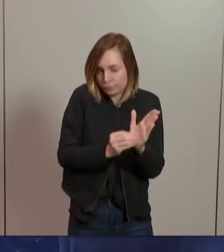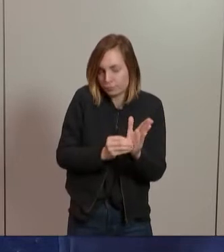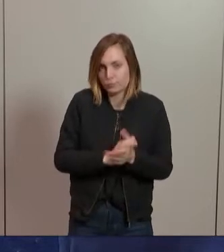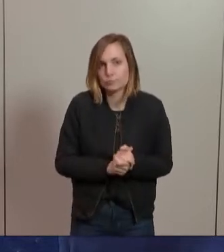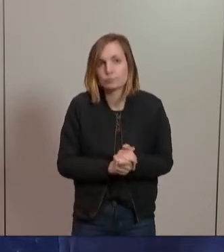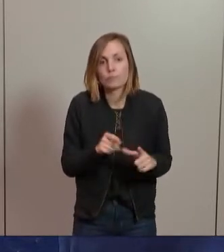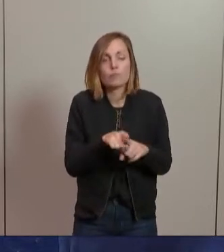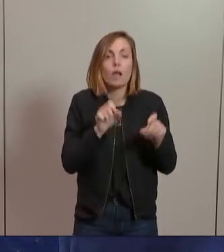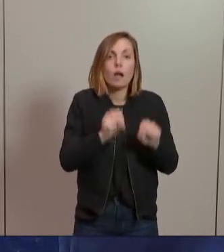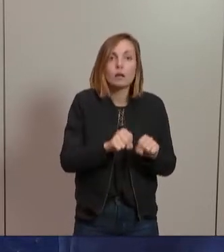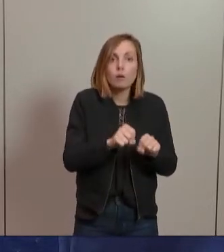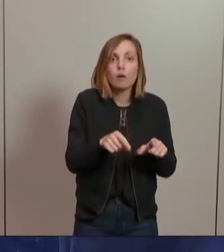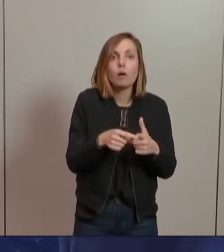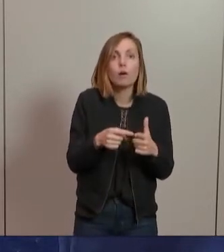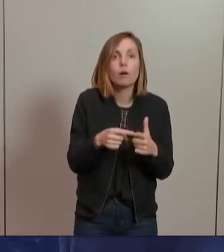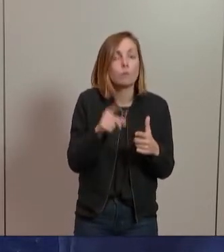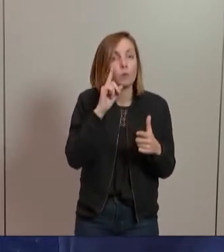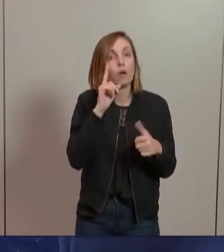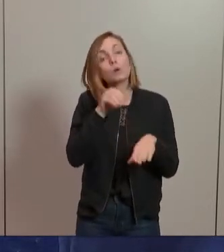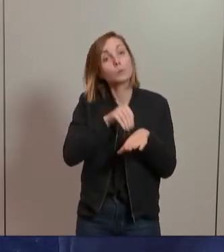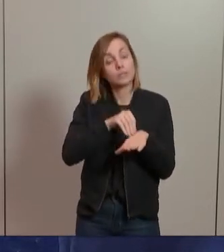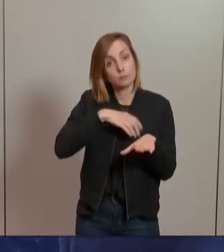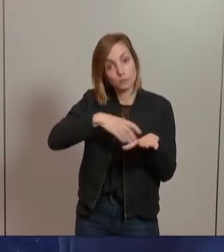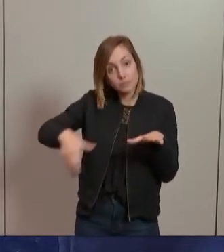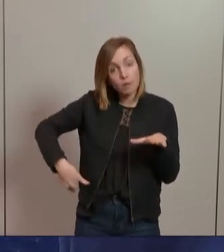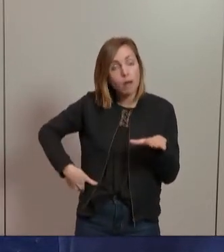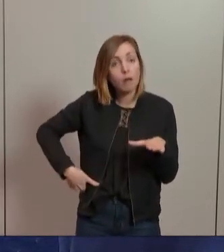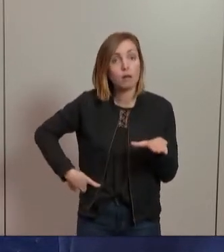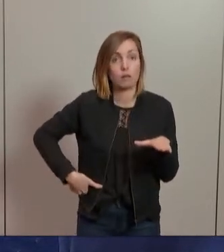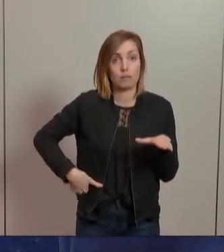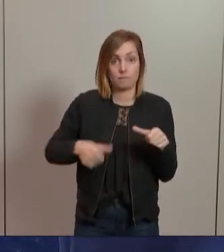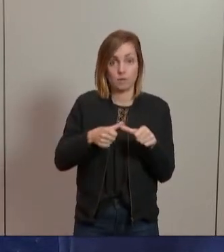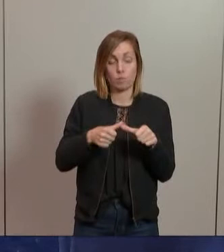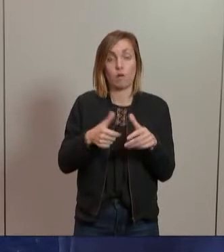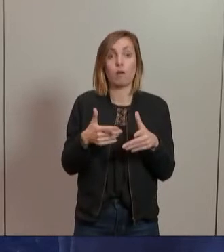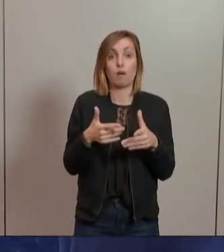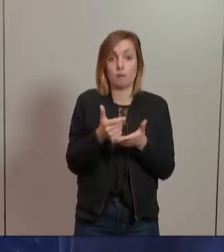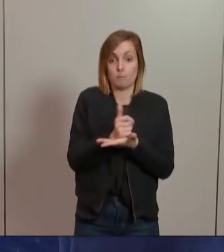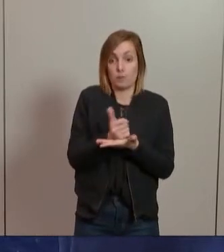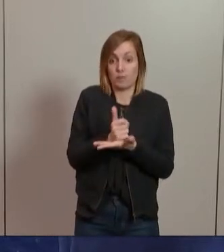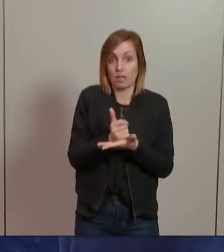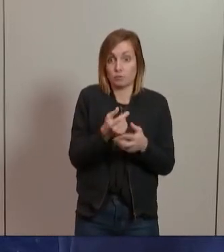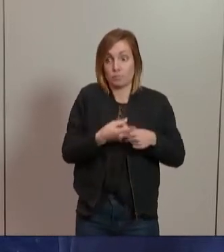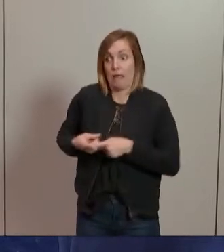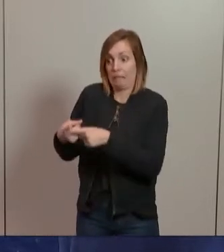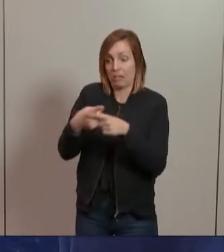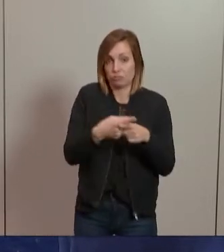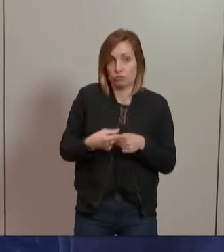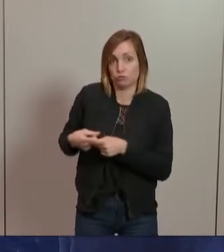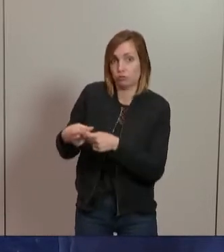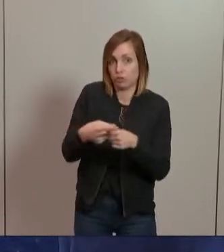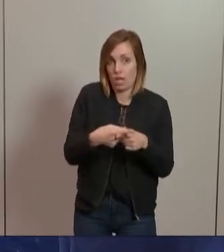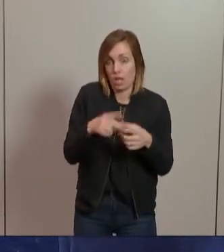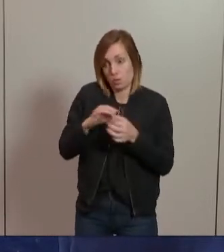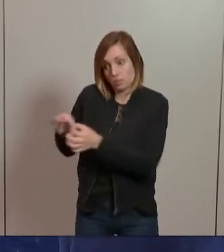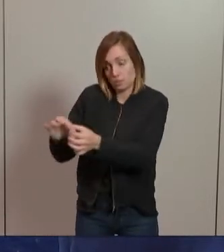Un accord aussi parce que ce conseil doit nous permettre de bénéficier d'un pilotage mieux partagé et une coordination